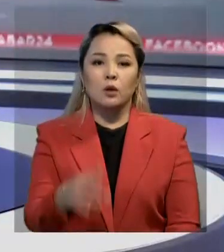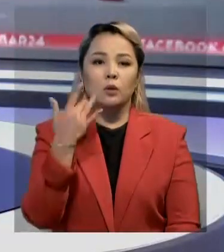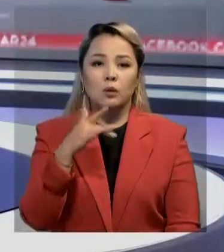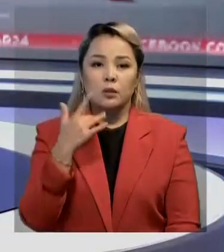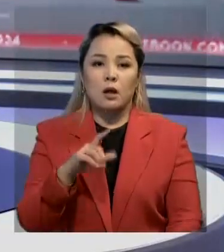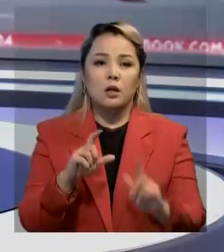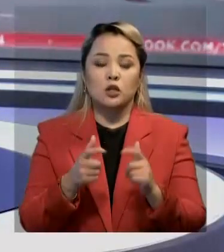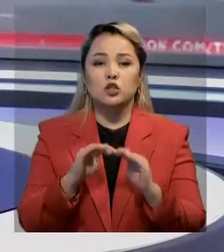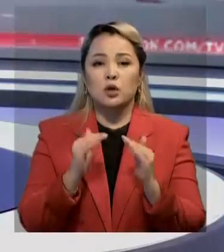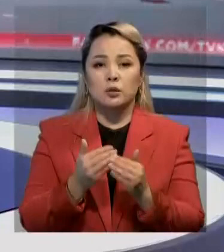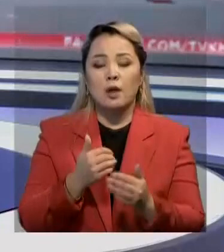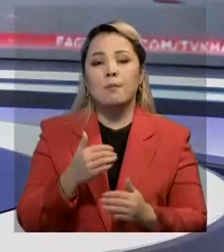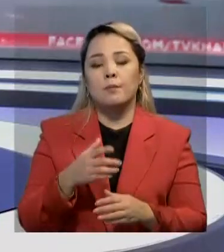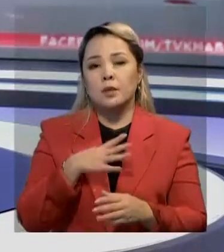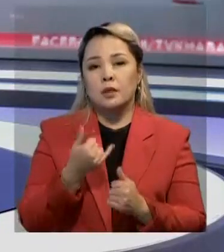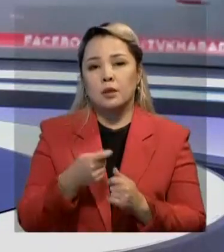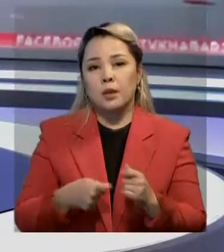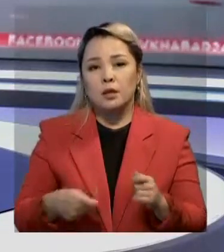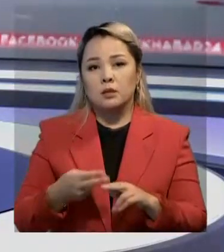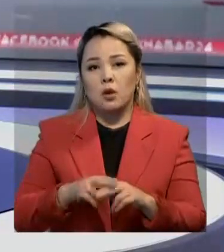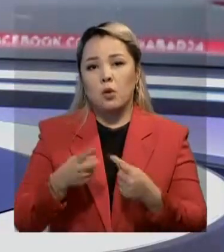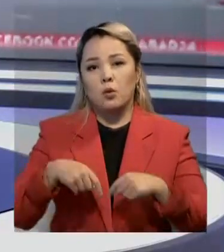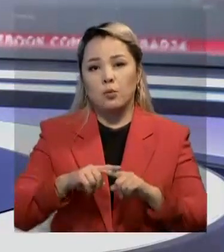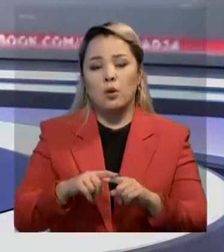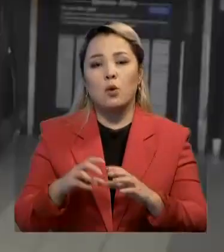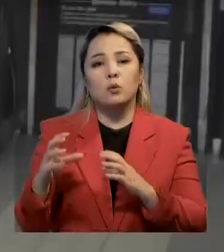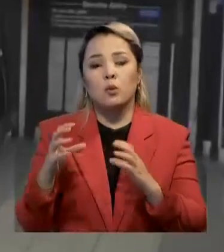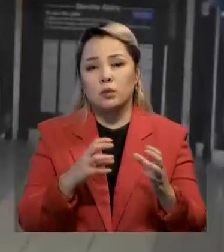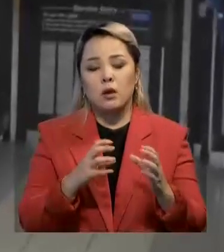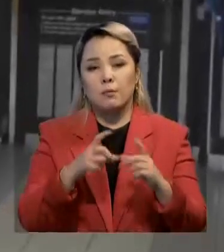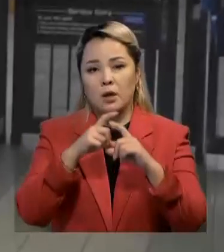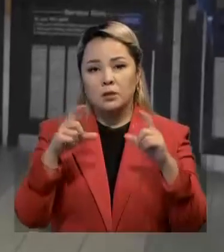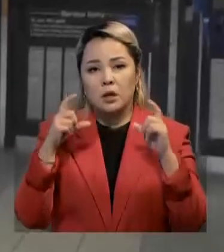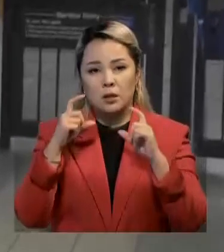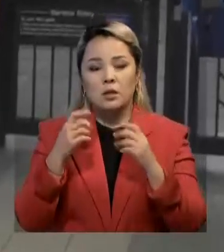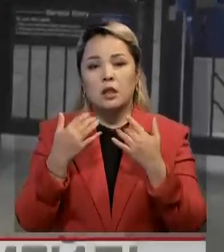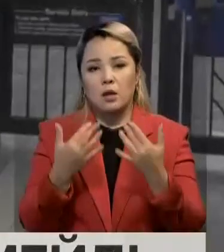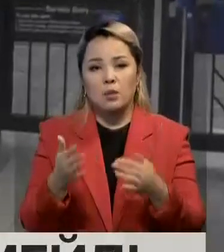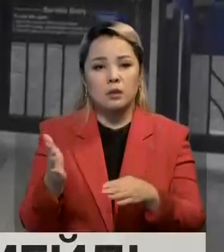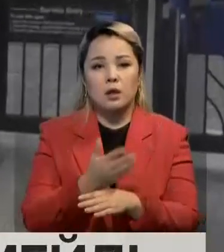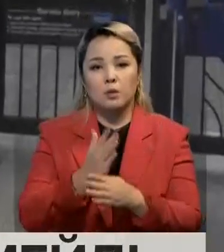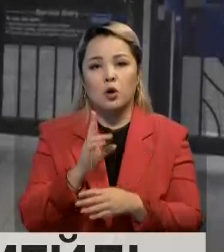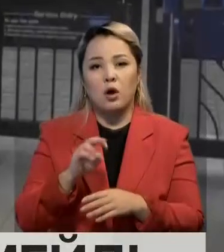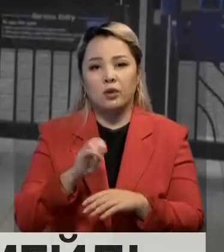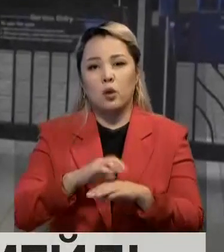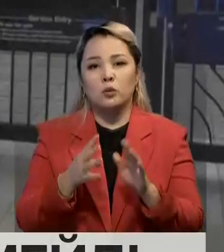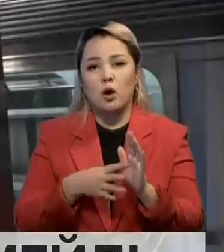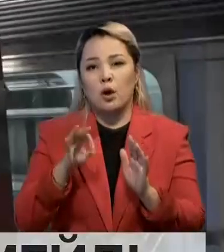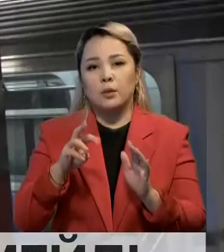Нью-Йоркте карантиндік шектеулер бәсеңдеп, қоғамдық көлікте маска тағу міндет алынды. Өткен аптада шенеуніктер COVID-19 омикрон нұсқасына